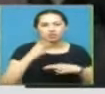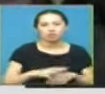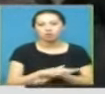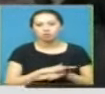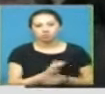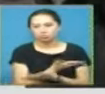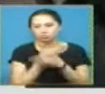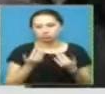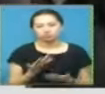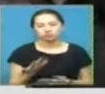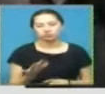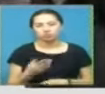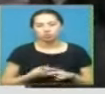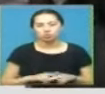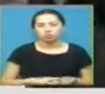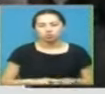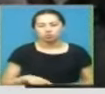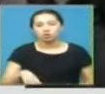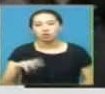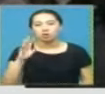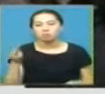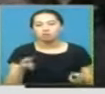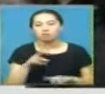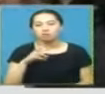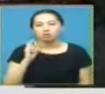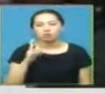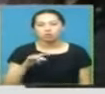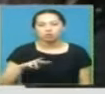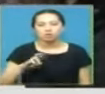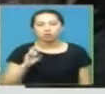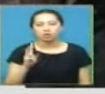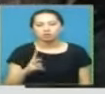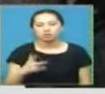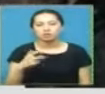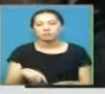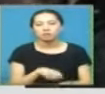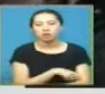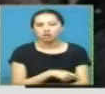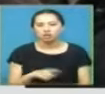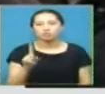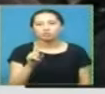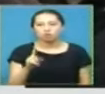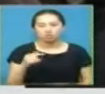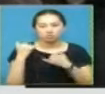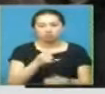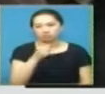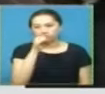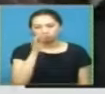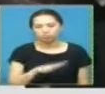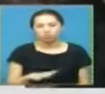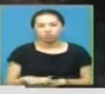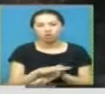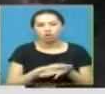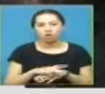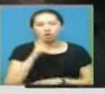бөлді дейді. Енді биылғы біздің кейінгі әкім Мақұлбек сол 300 метрге ақша шығара алмай қалды ма? Жұртты шулатқанша